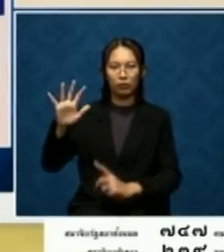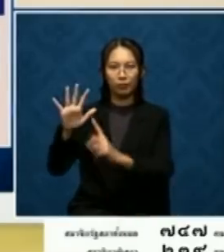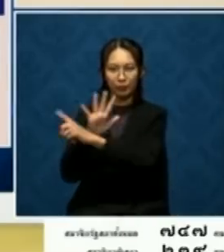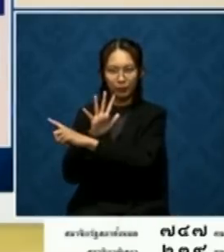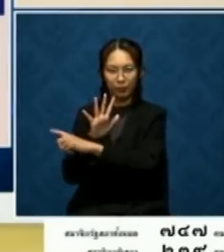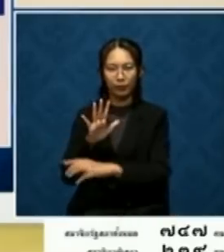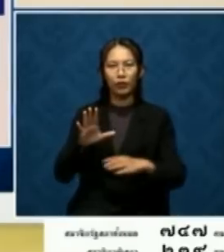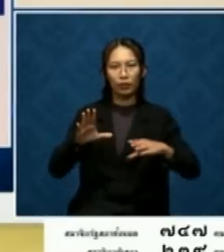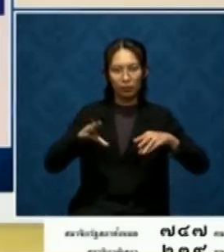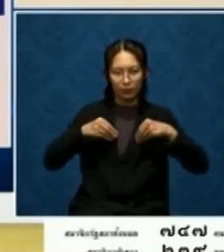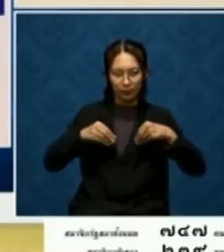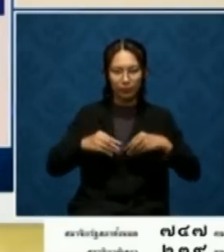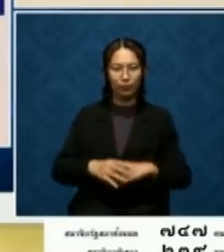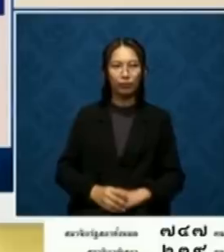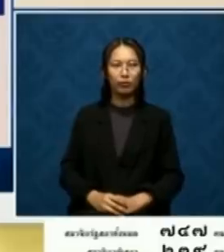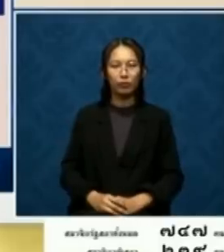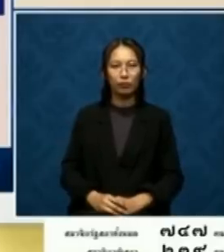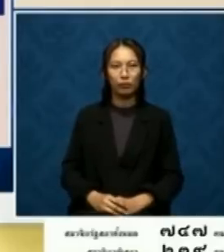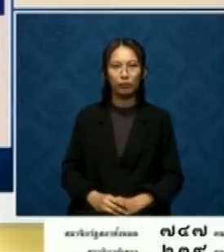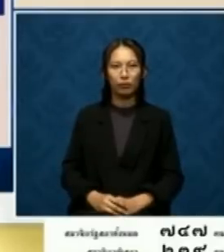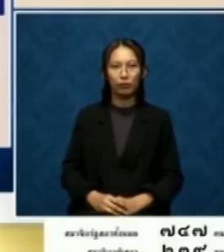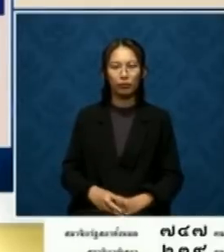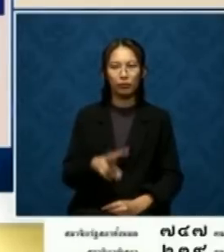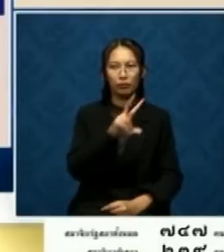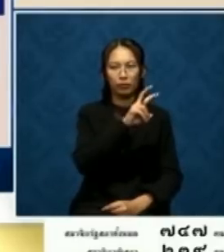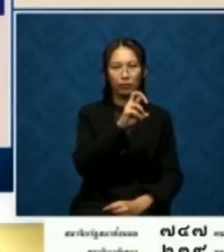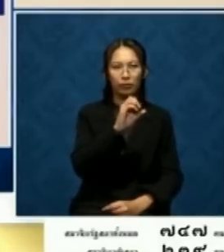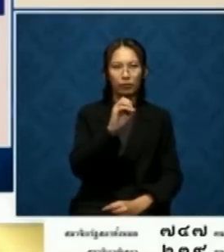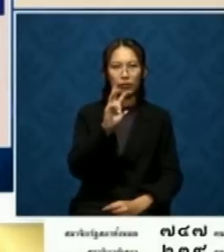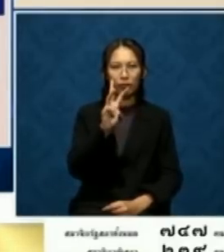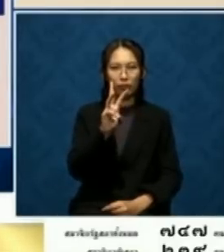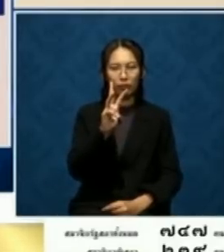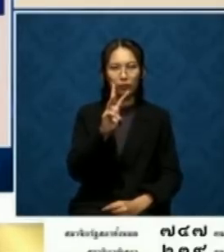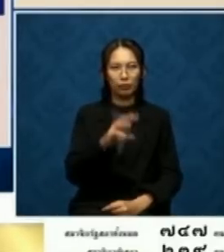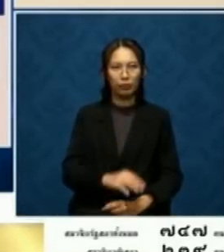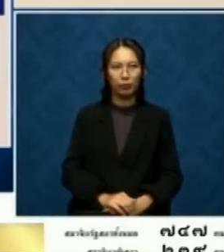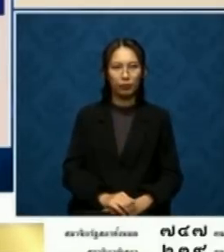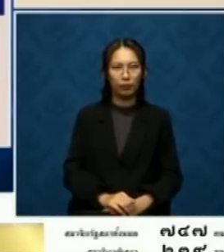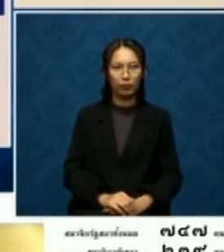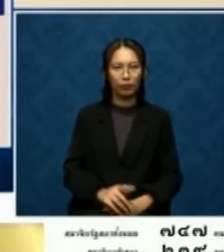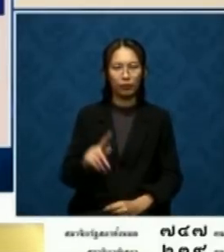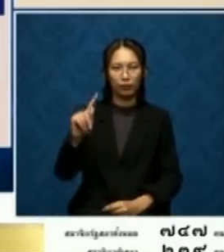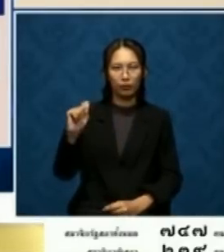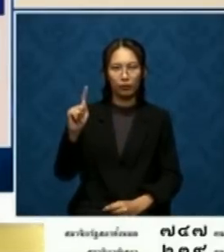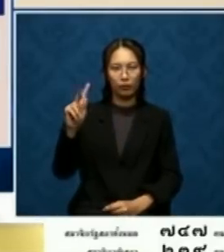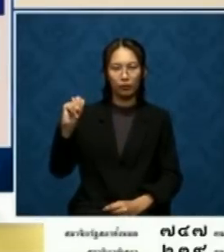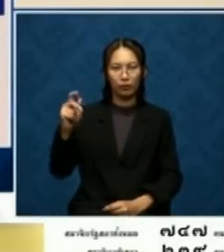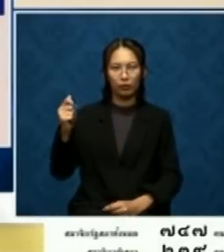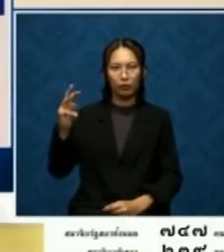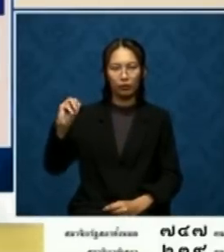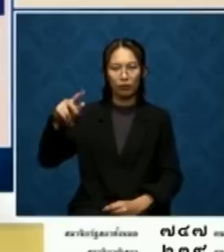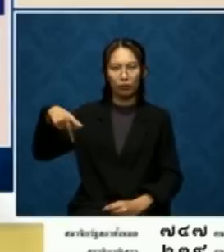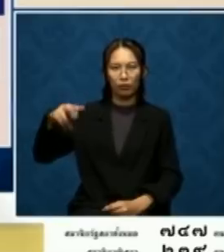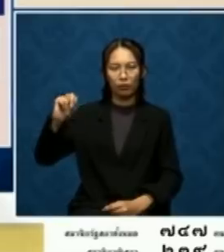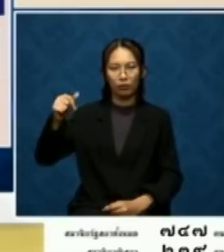แต่ถ้าทำงานการเมืองในเชิงยุทธศาสตร์เช่นแก้รัฐธรรมนูญอันนี้คือปัญหาแล้วนะสิ่งที่พรรคเพื่อไทยรับปากเอาไว้ว่าจะแก้รัฐธรรม